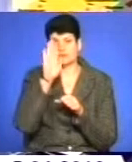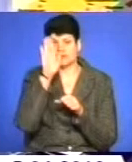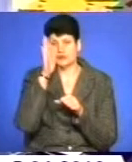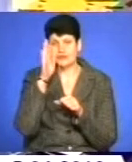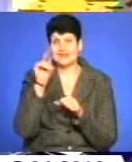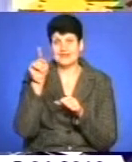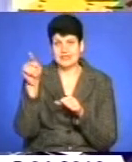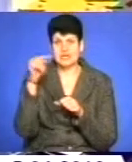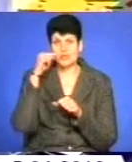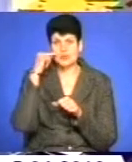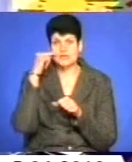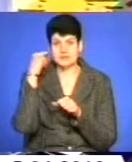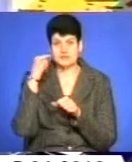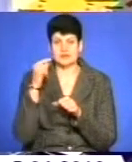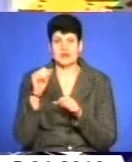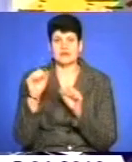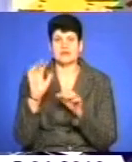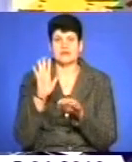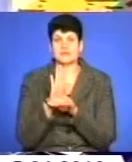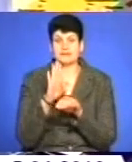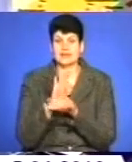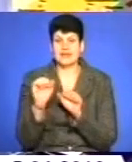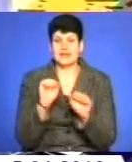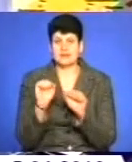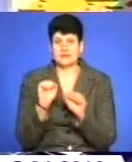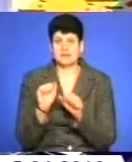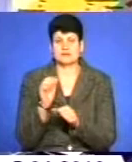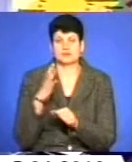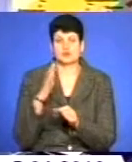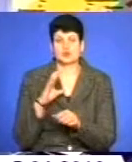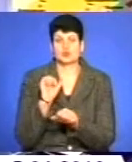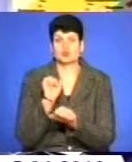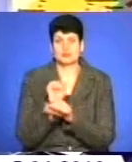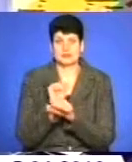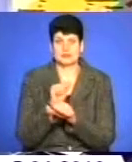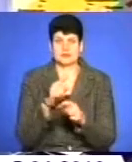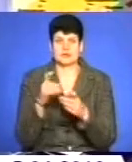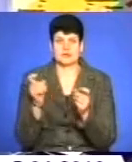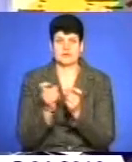та їхніх російських кураторів утриматися від подальшої ескалації конфлікту на Донбасі.